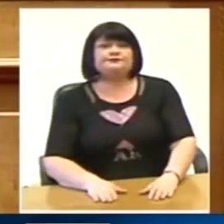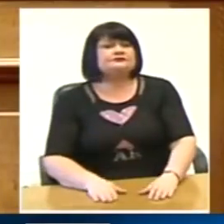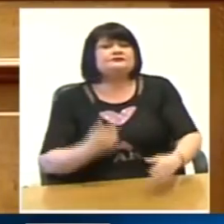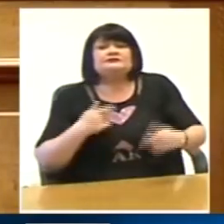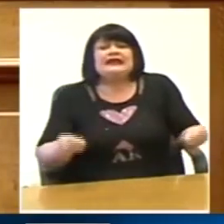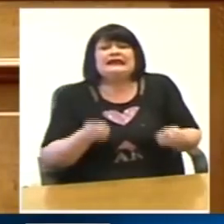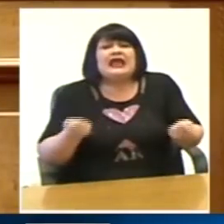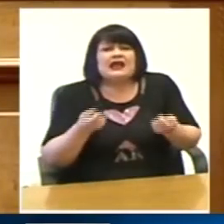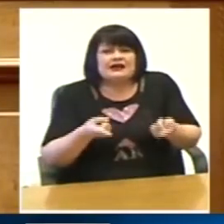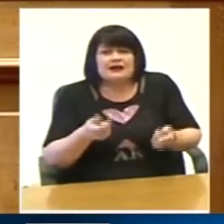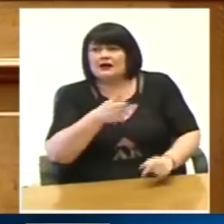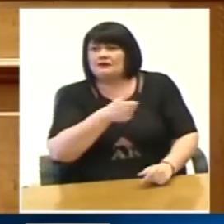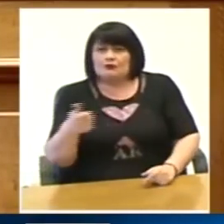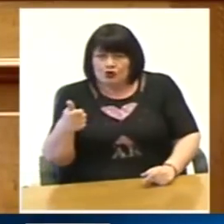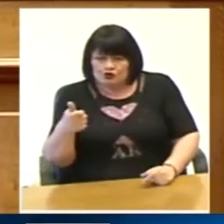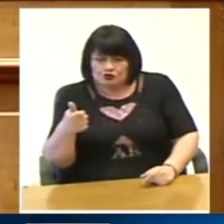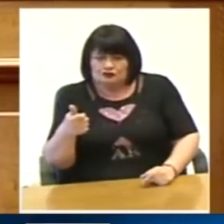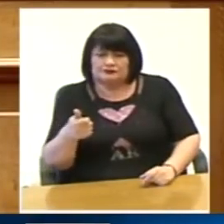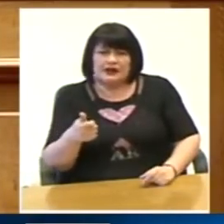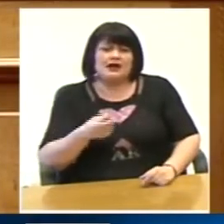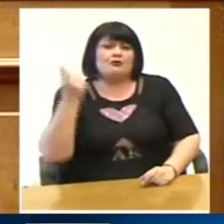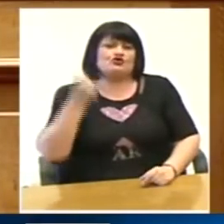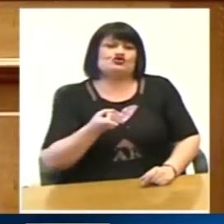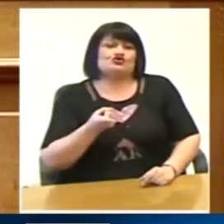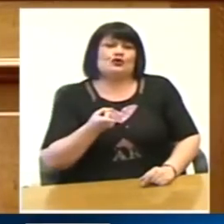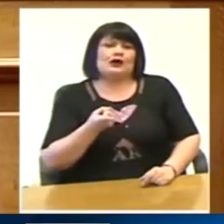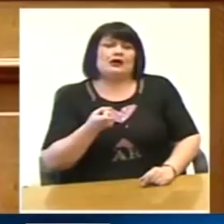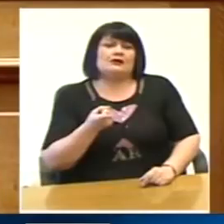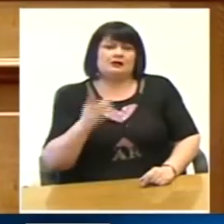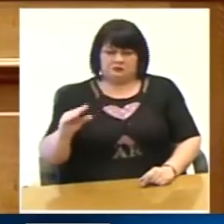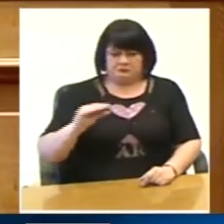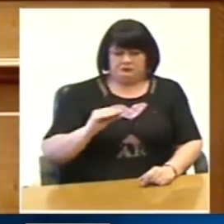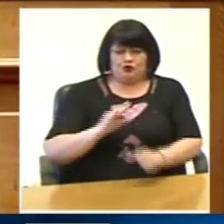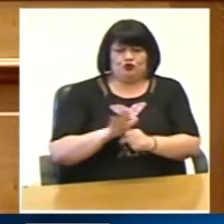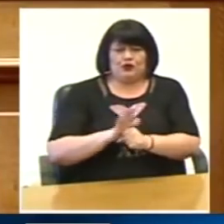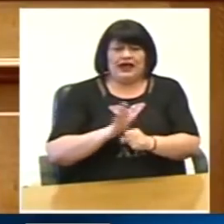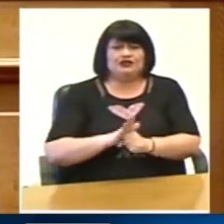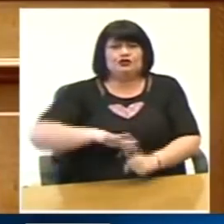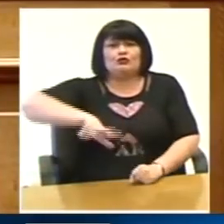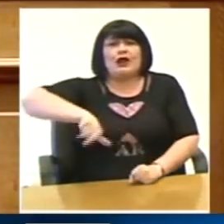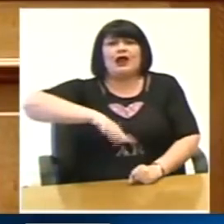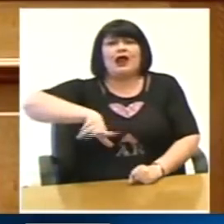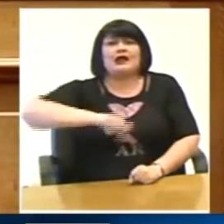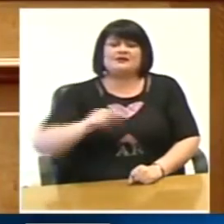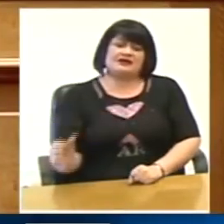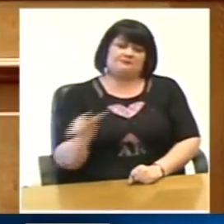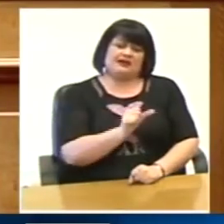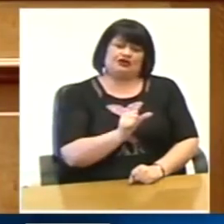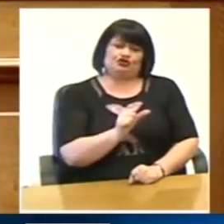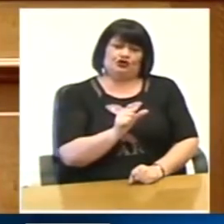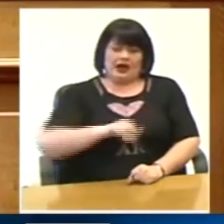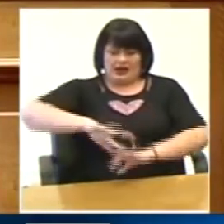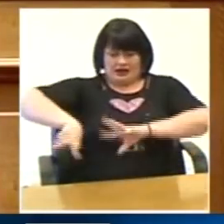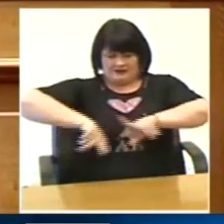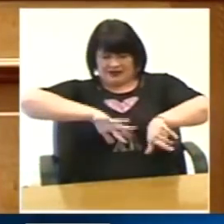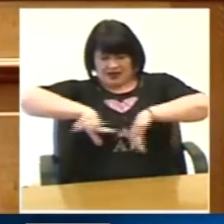άλλο παρά να επιστρέφουν ένα μέρος, ένα ελάχιστο μέρος από τα κλεμμένα. Από όλα αυτά δηλαδή που